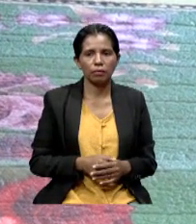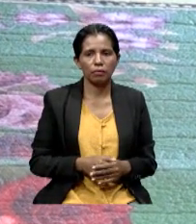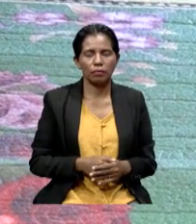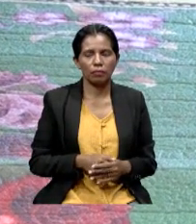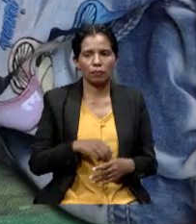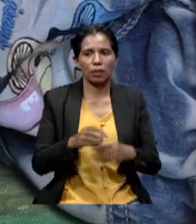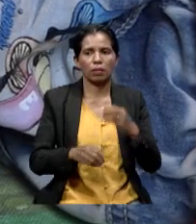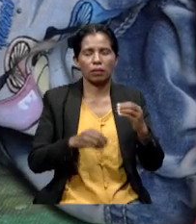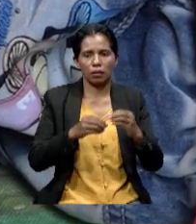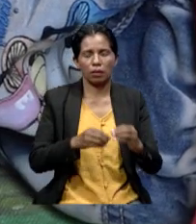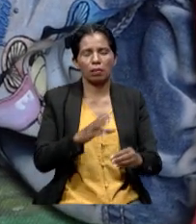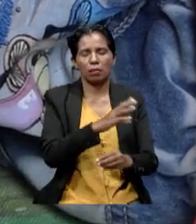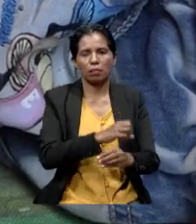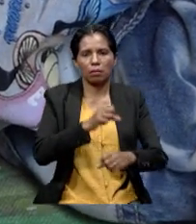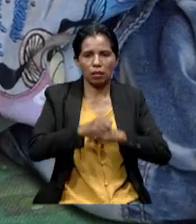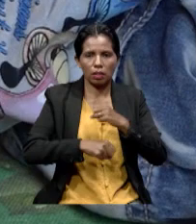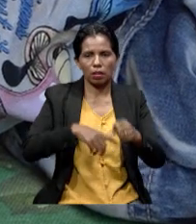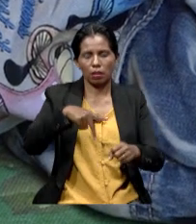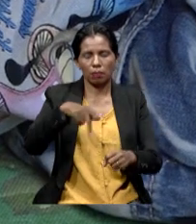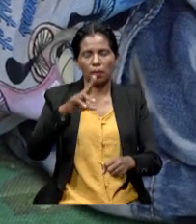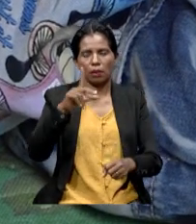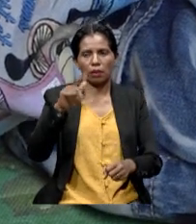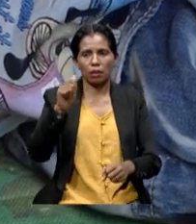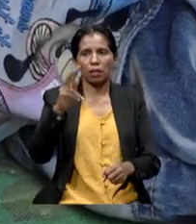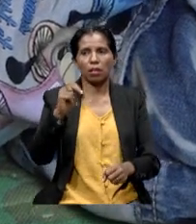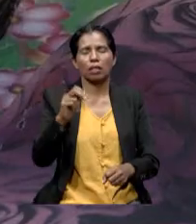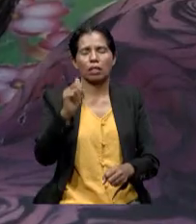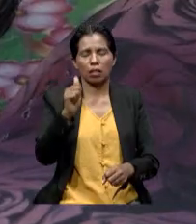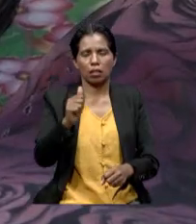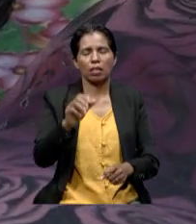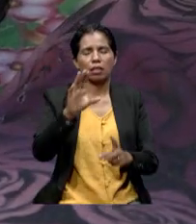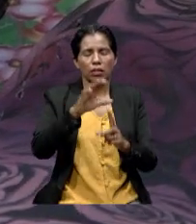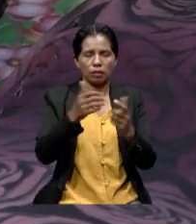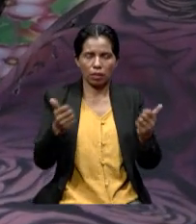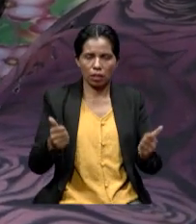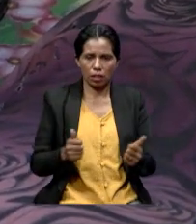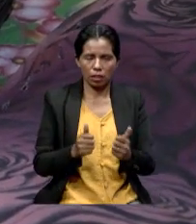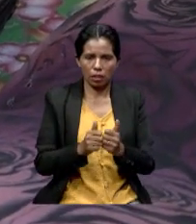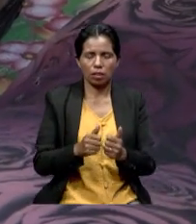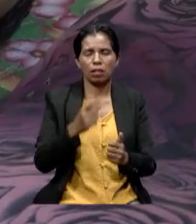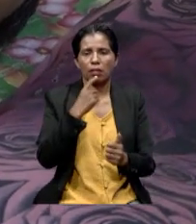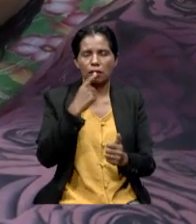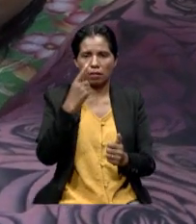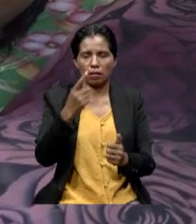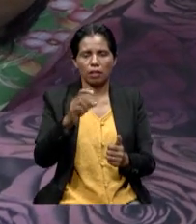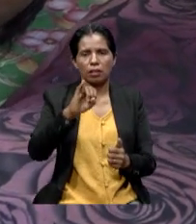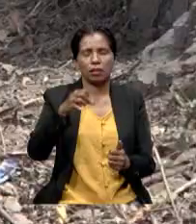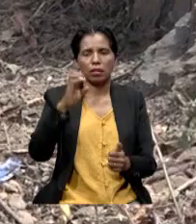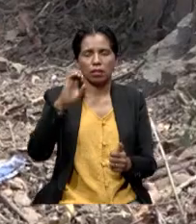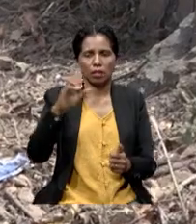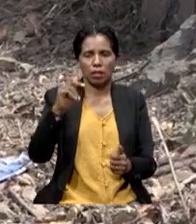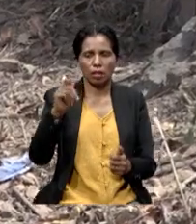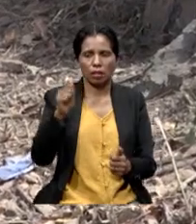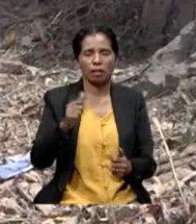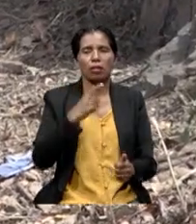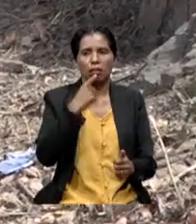Relaciona o sofrimento nebe Paulina enfrenta se fialdeia a idahak pihare Jeka Amaral conta